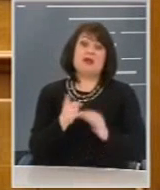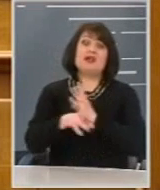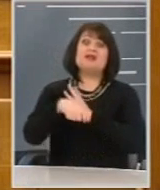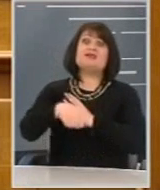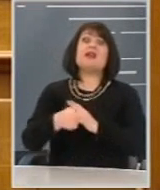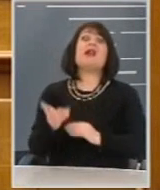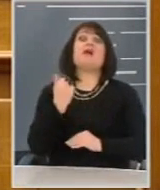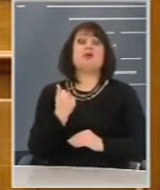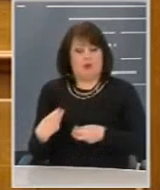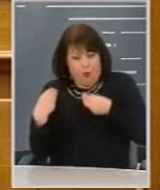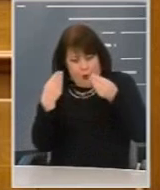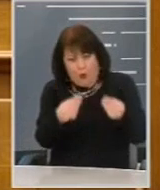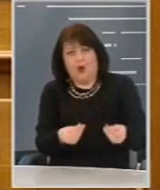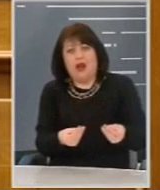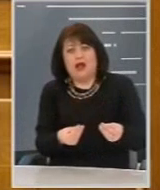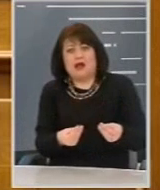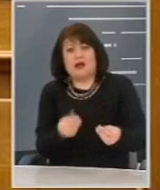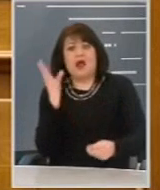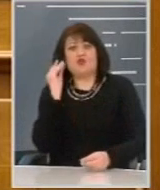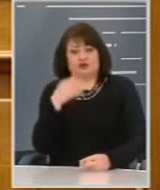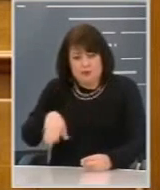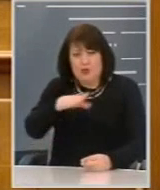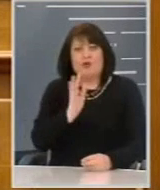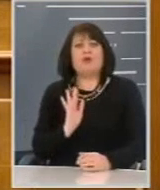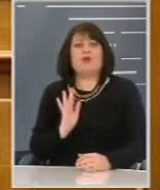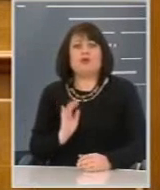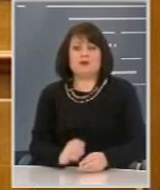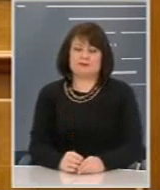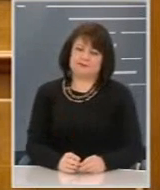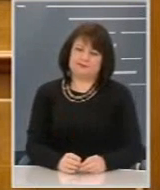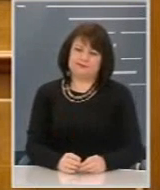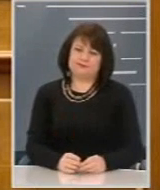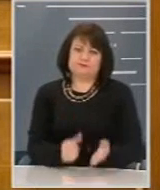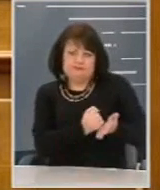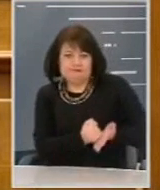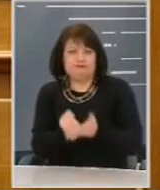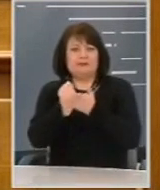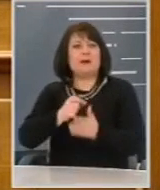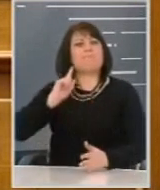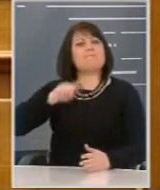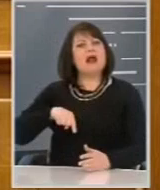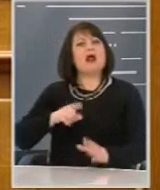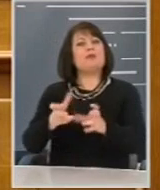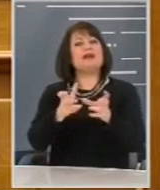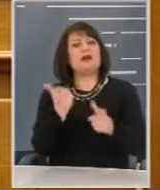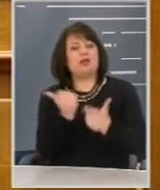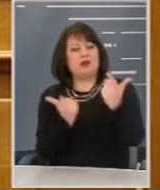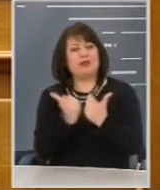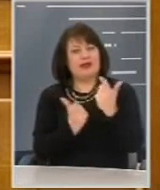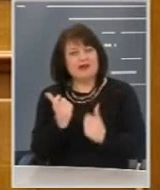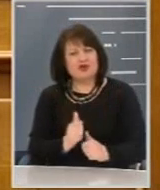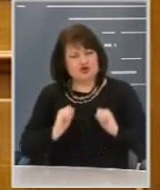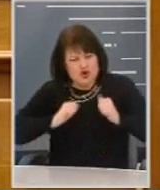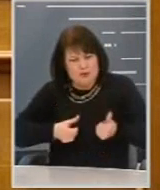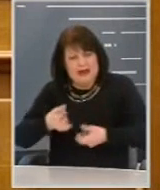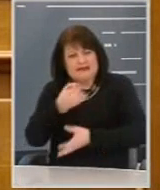εισαγγελέα όλα αυτά που άκουσε η Ελλάδα μέσα στο 2016. Βάζετε ακόμα πλάτη στον παράνομο δανασμό των μέσων ενημέρωσης? Τολμάτε να